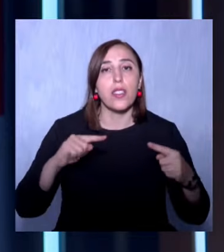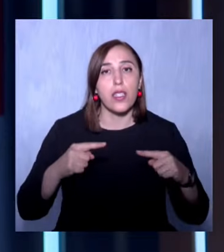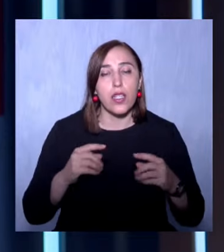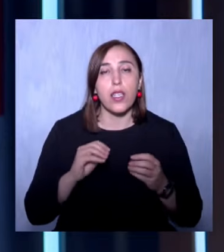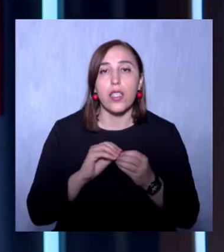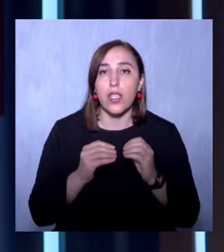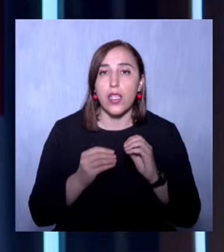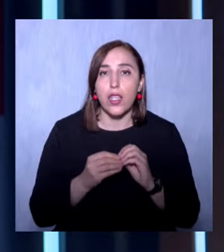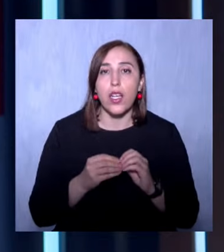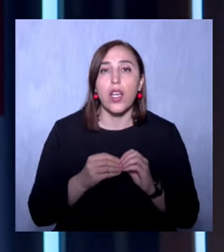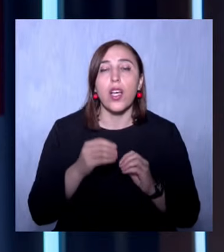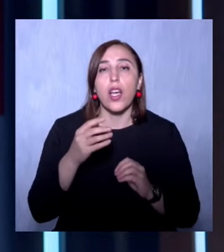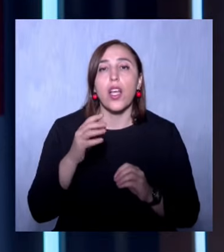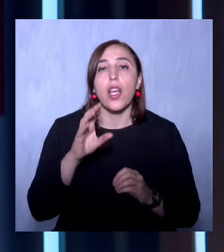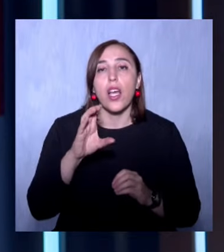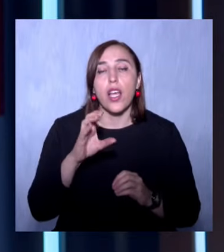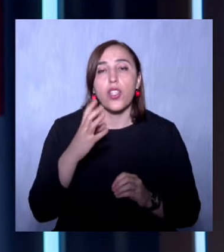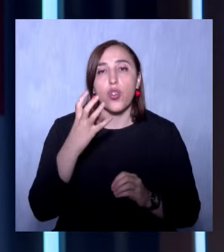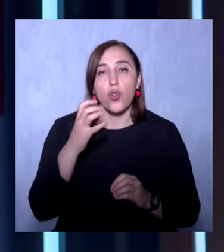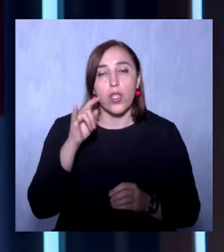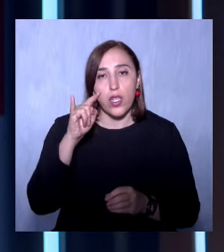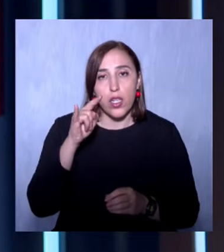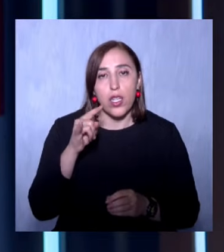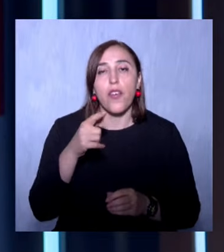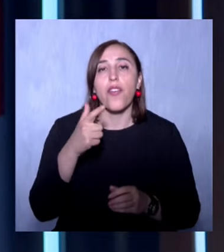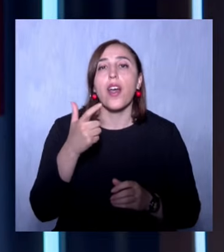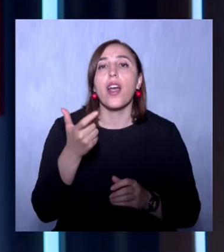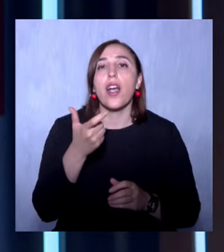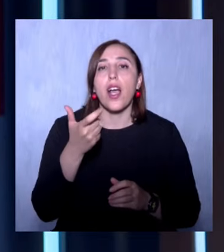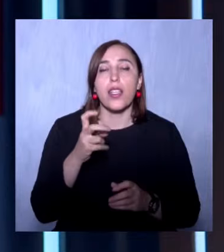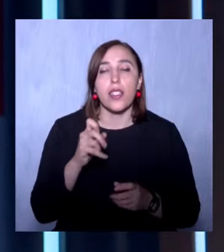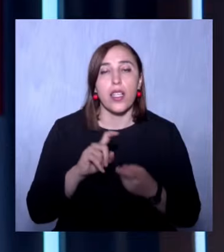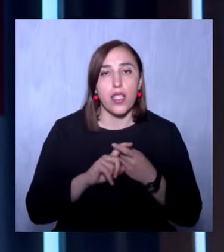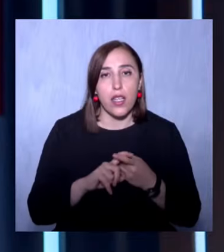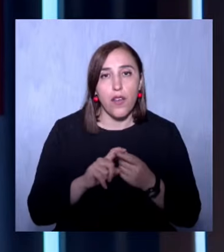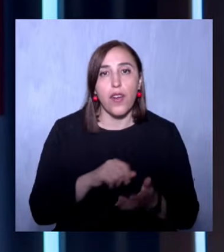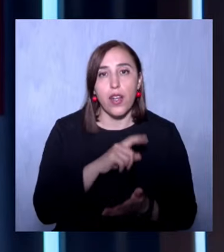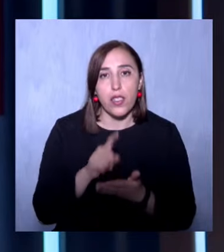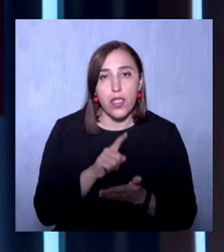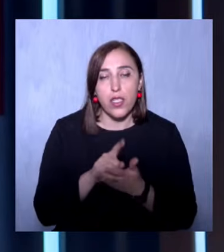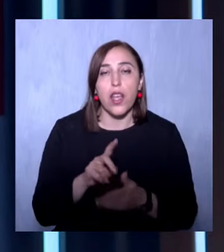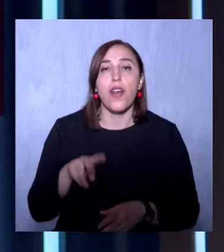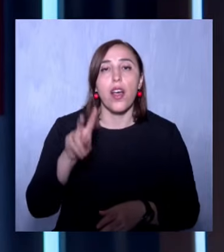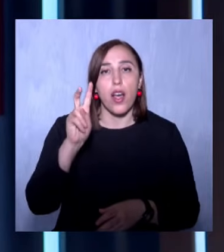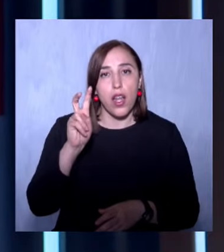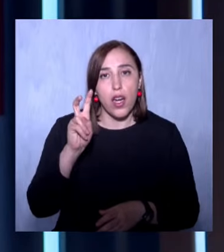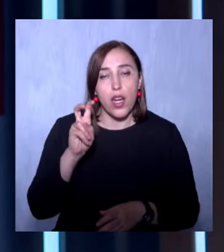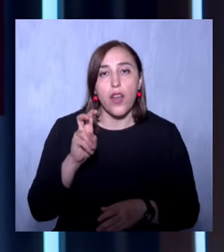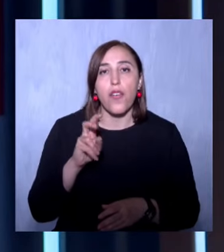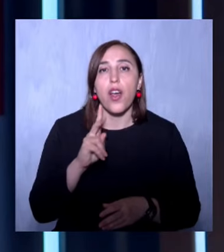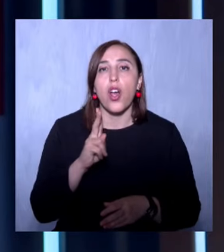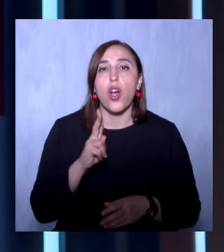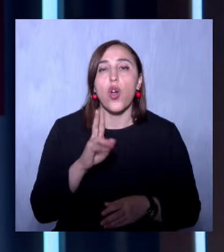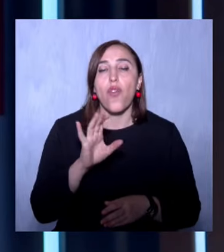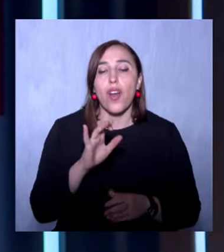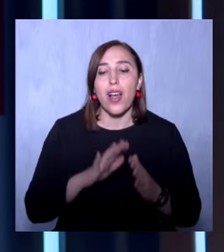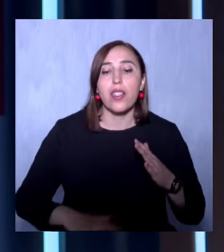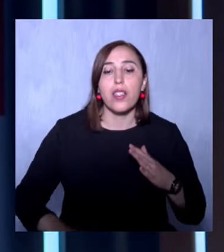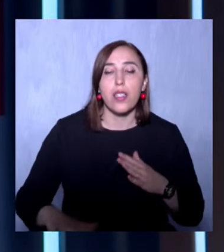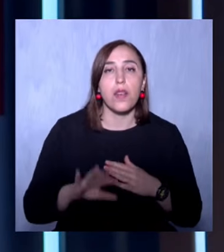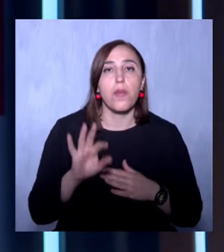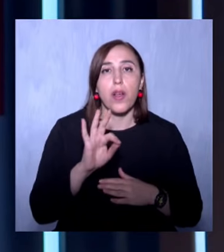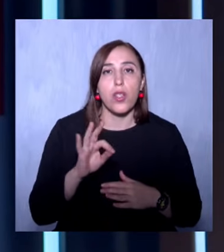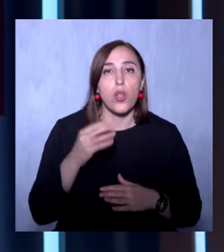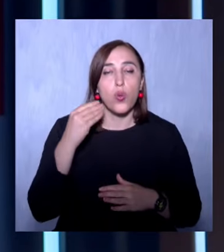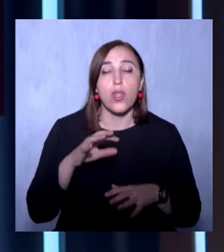ռուսական S-400-ների և գազի գնման գործարքներին առնչվող հարցեր և վերջապես Լեռնային Ղարաբաղն ու Հարավային Կովկասը։